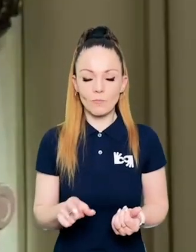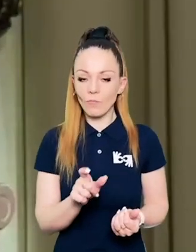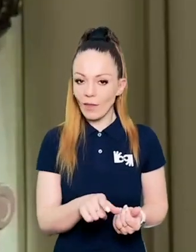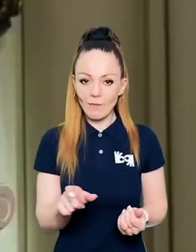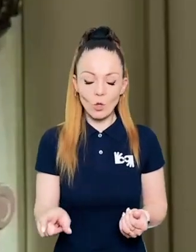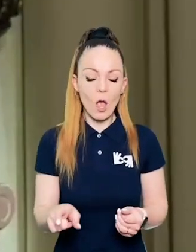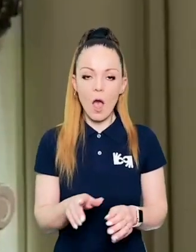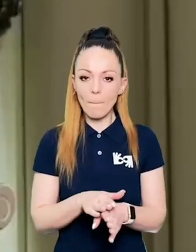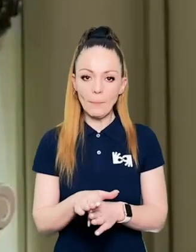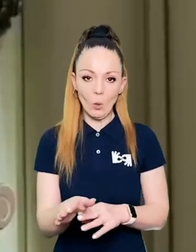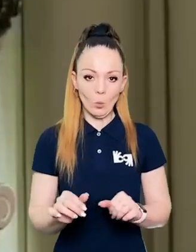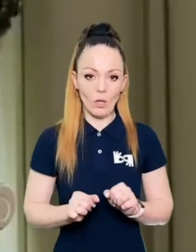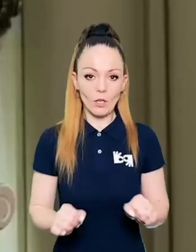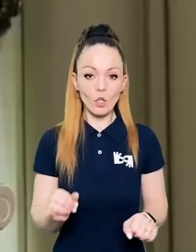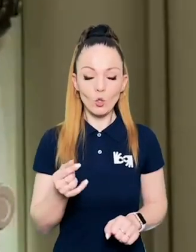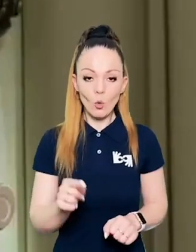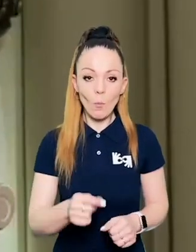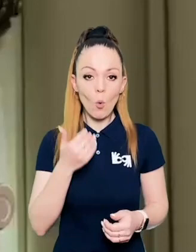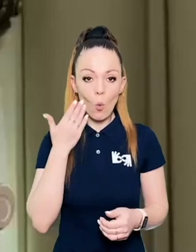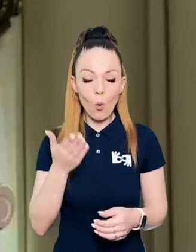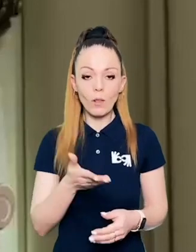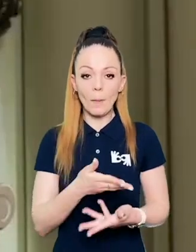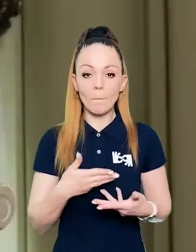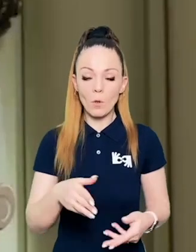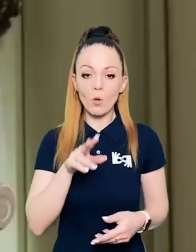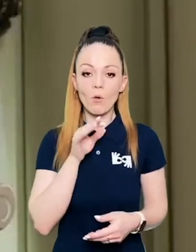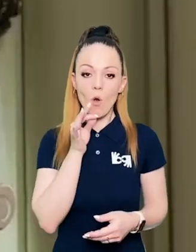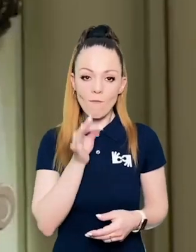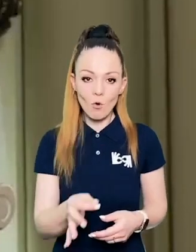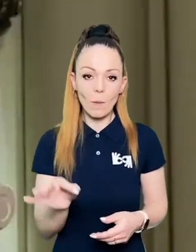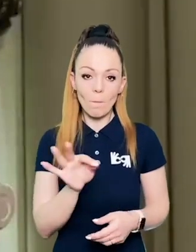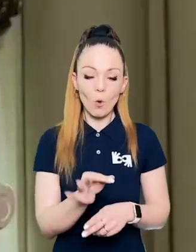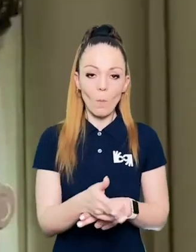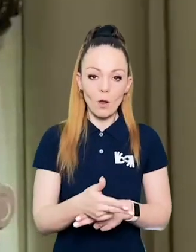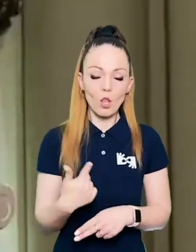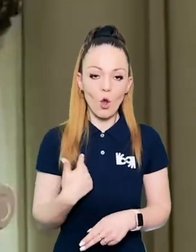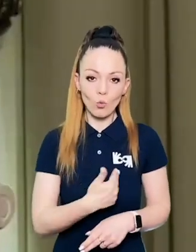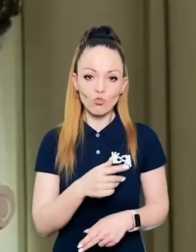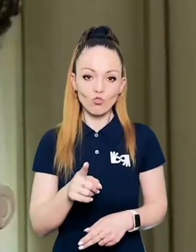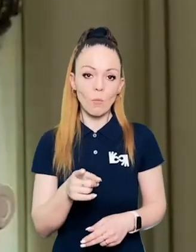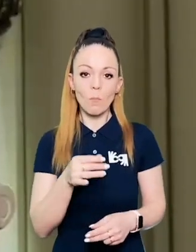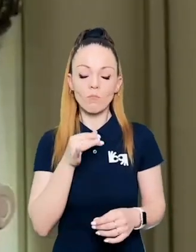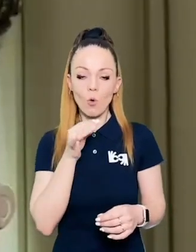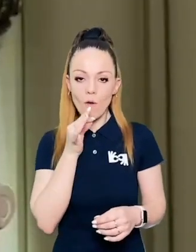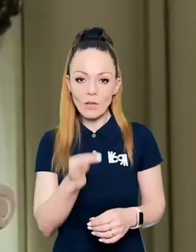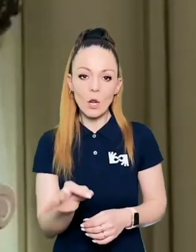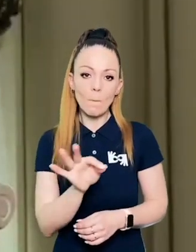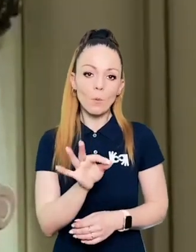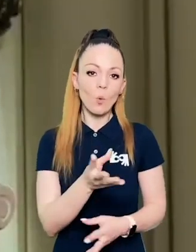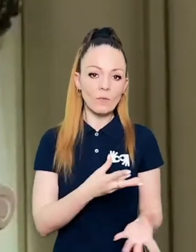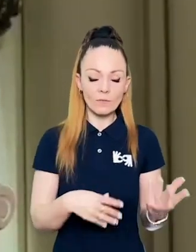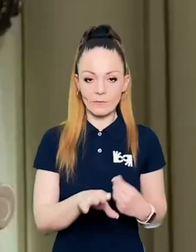багато людей. Вони абсолютно героїчні. Тому я, коли ми говоримо про Маріуполь, я й хочу, щоб ми говорили про всіх.